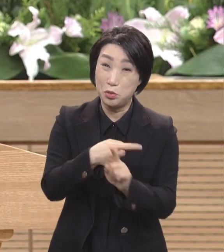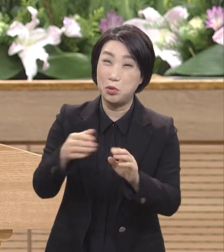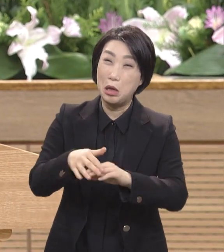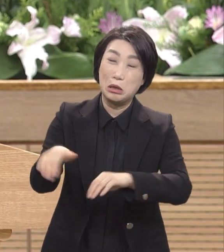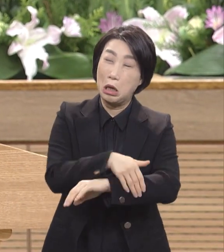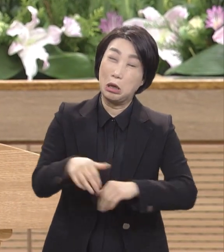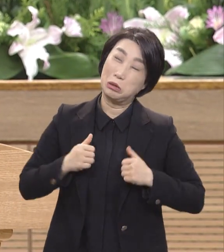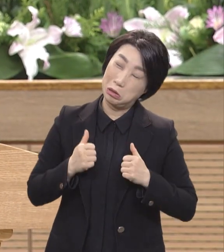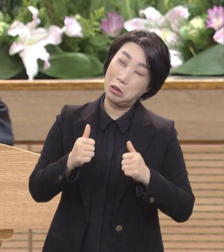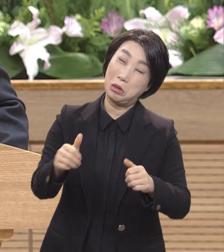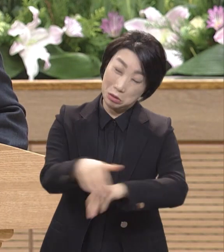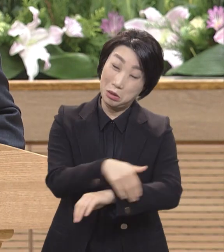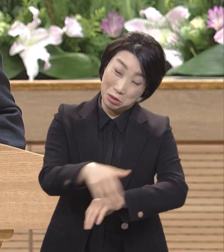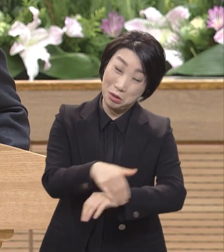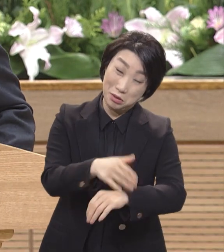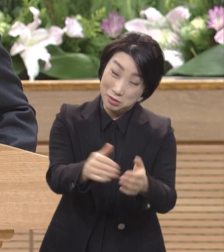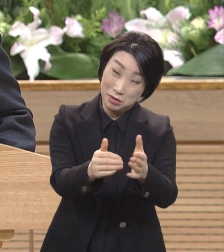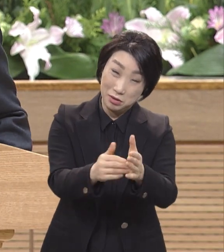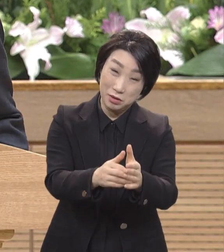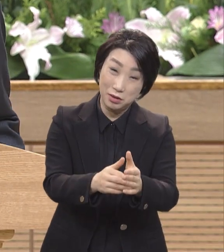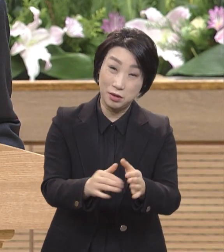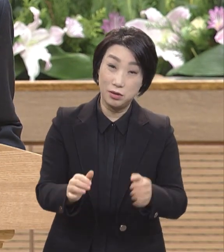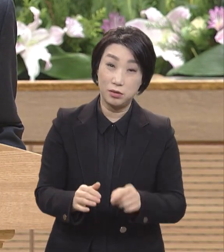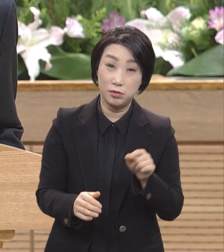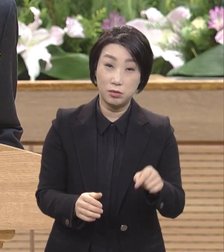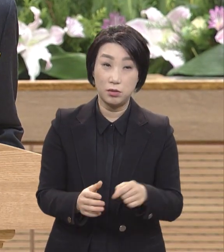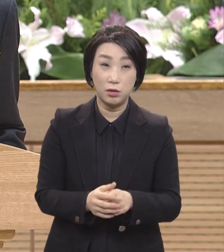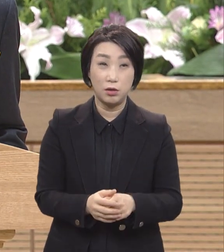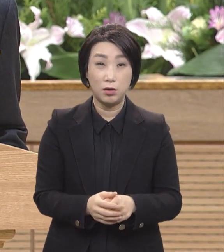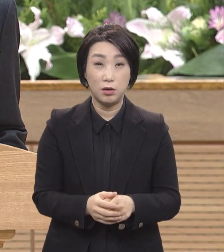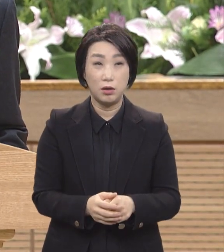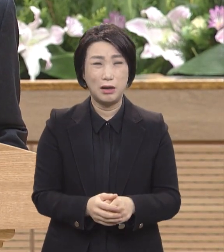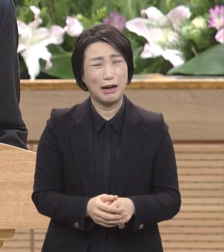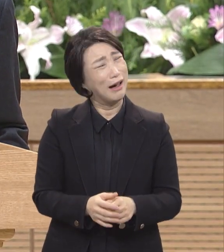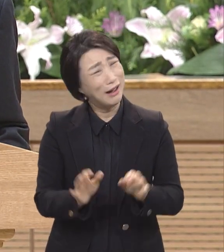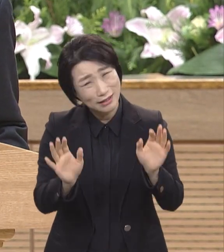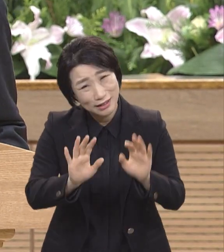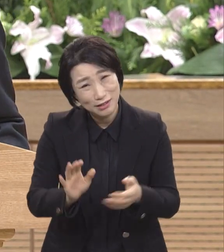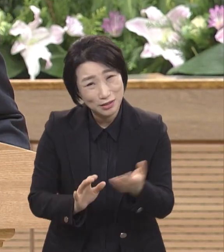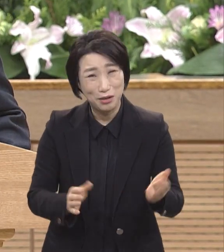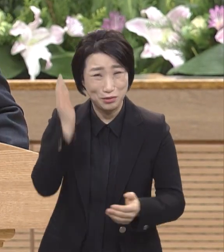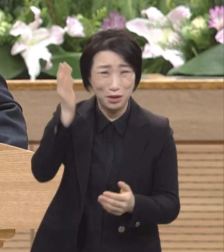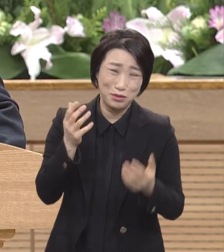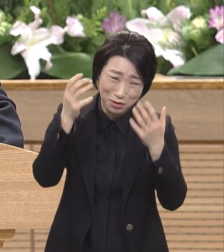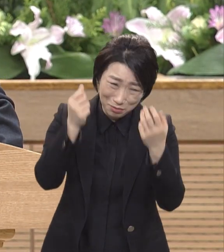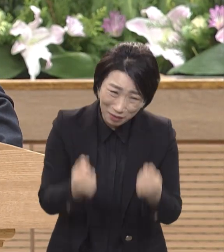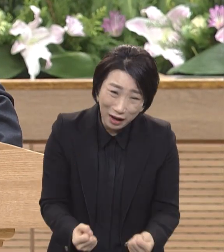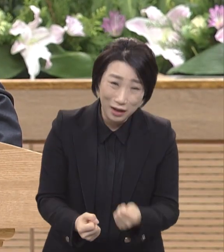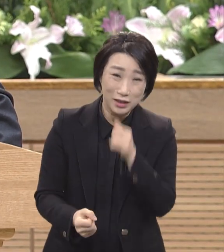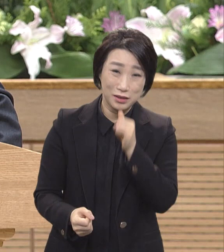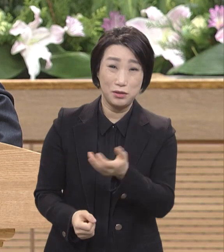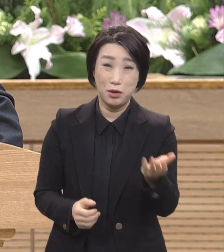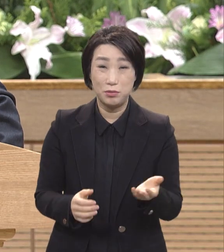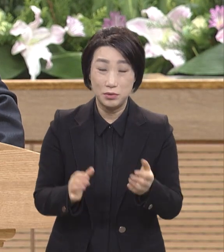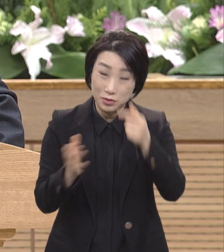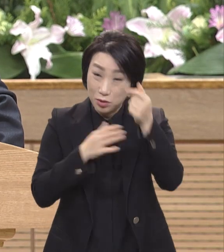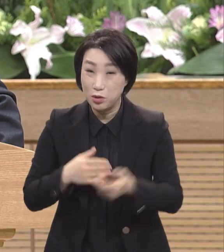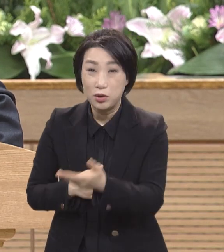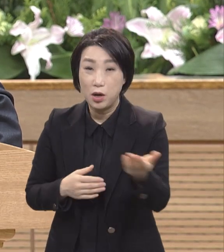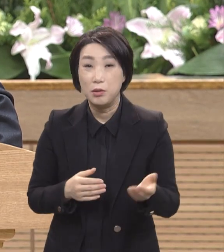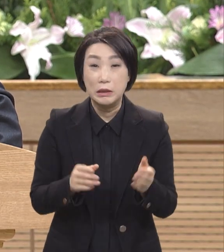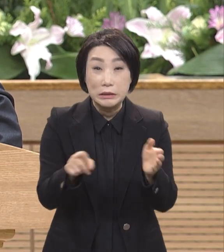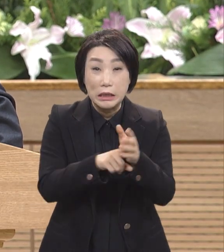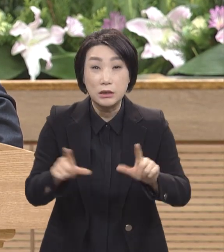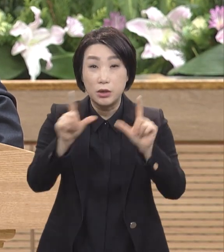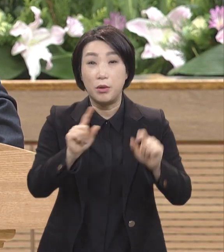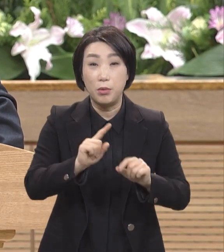교회만 열심히 왔다가 하면 되는 이거 입이 닳도록 말했어. 입이 닳도록. 우리 성도들의 신앙생활은 정리를